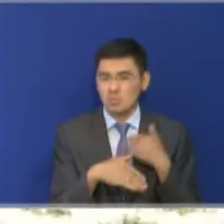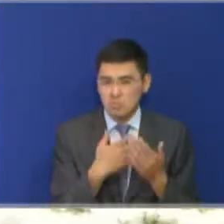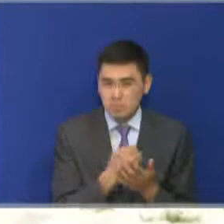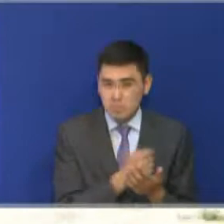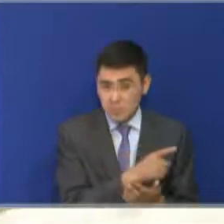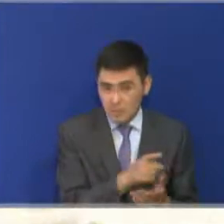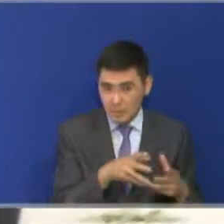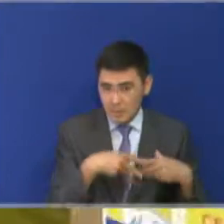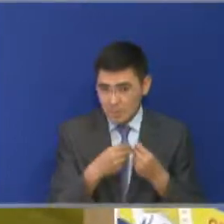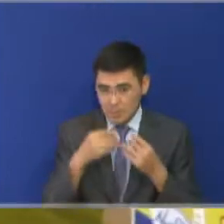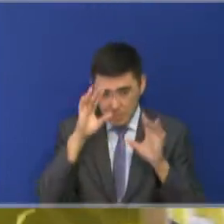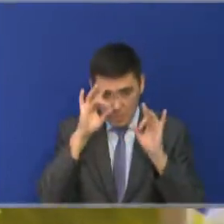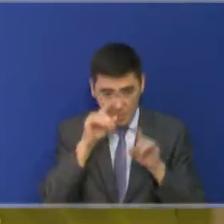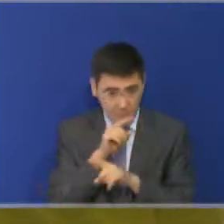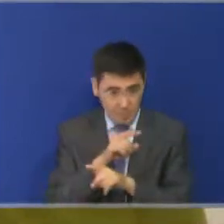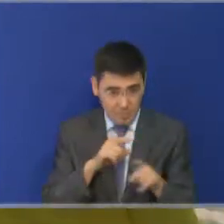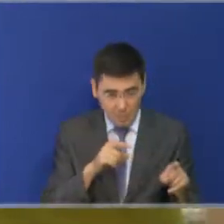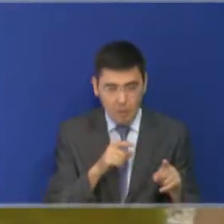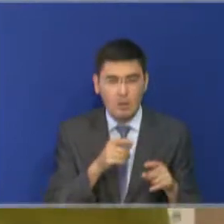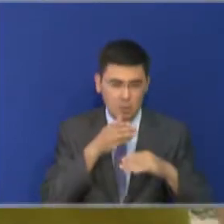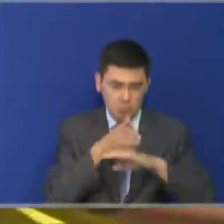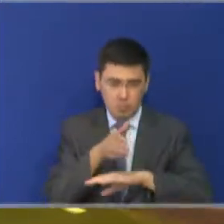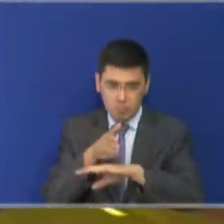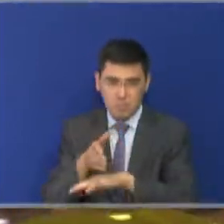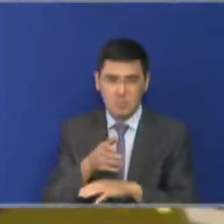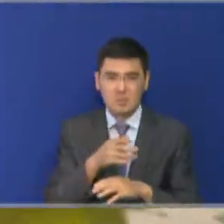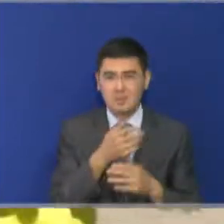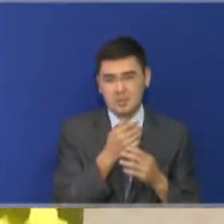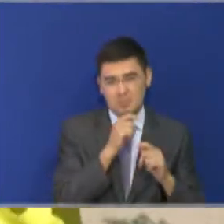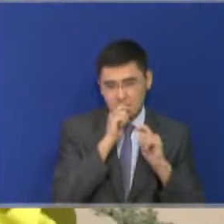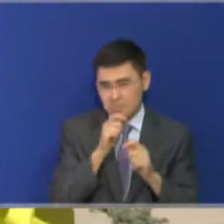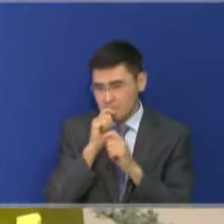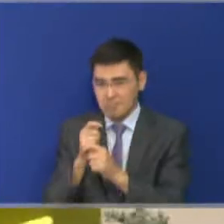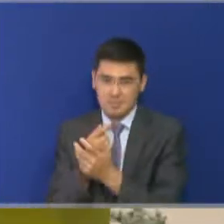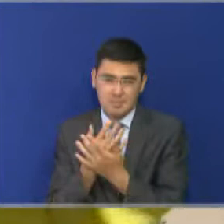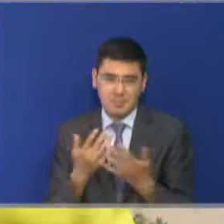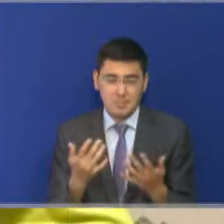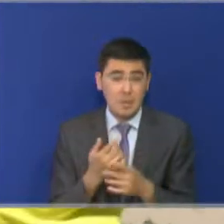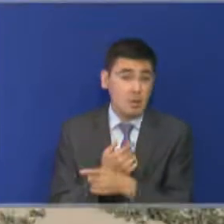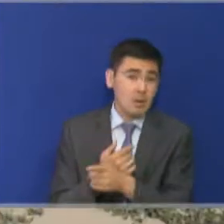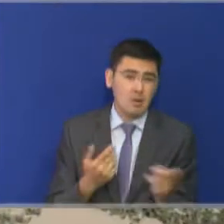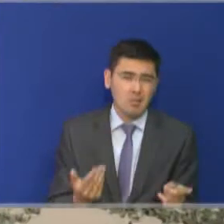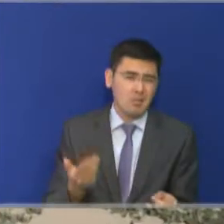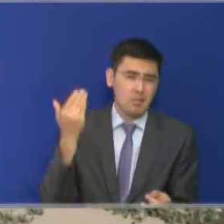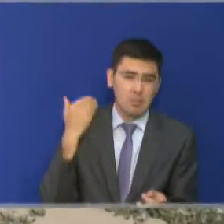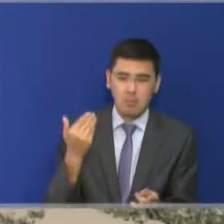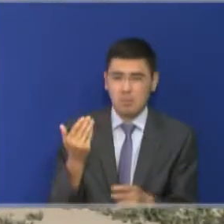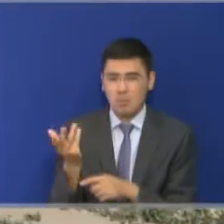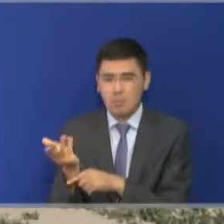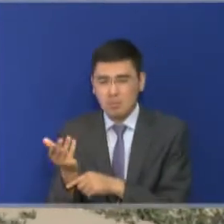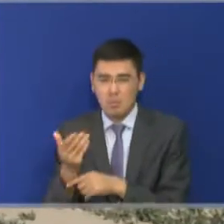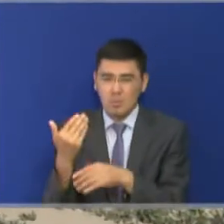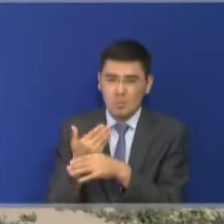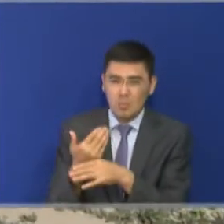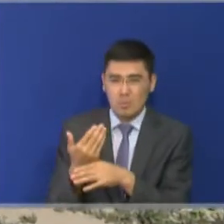отбасыларының балалары сыйлықтарға ие болды. Айта кетерлігі, бұл жанұялар бірде бір рет көмек сұрамаған және алмаған. Қолдауға